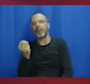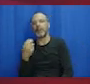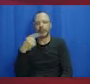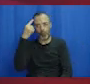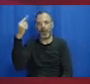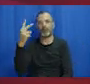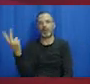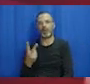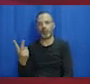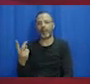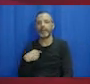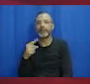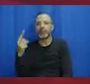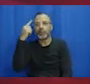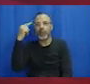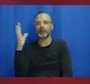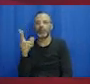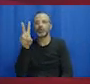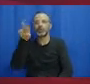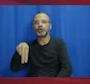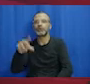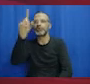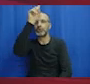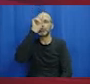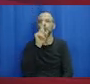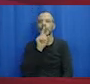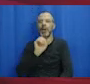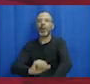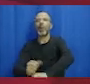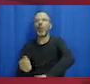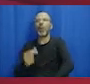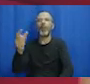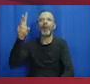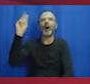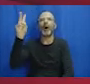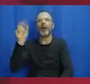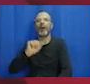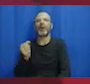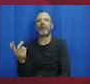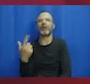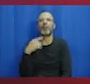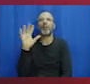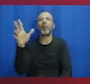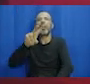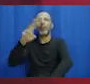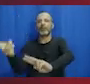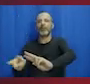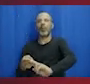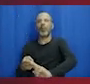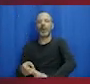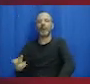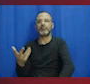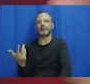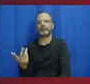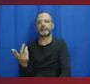تعرف اللي بخليها انه هي تعرف ماذا يوجد في سوريا وماذا يوجد في العراق وما يوجد في كل الشرق الاوسط،